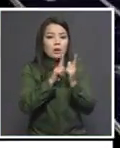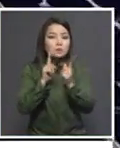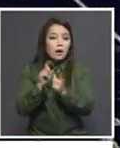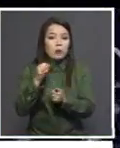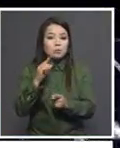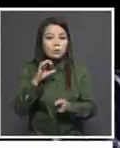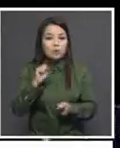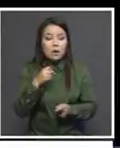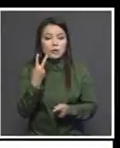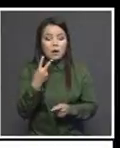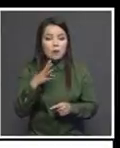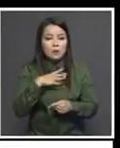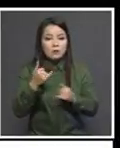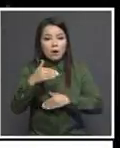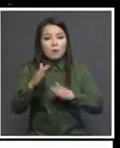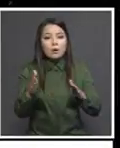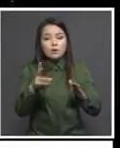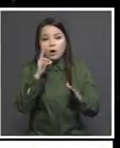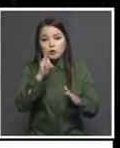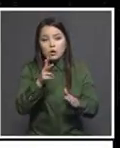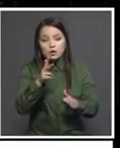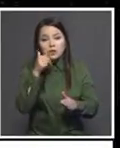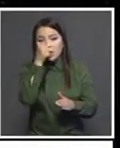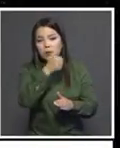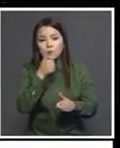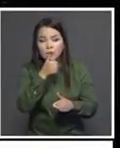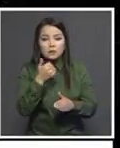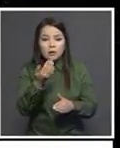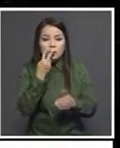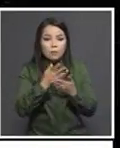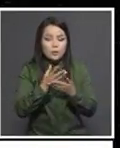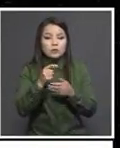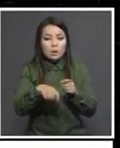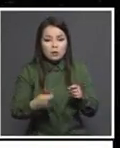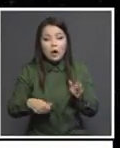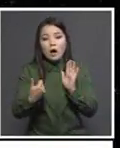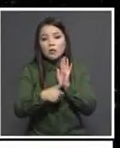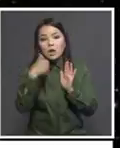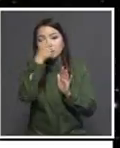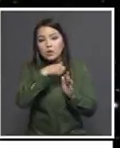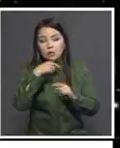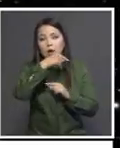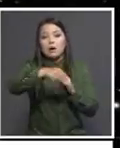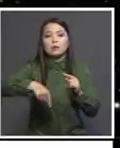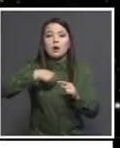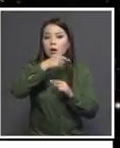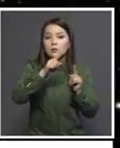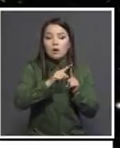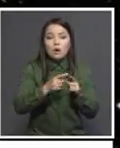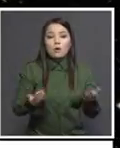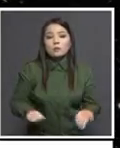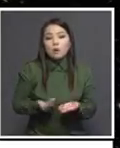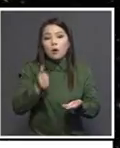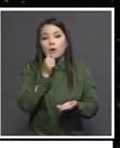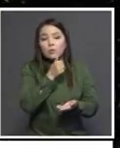Хаябуса екі аппаратының бұл сапары 3,5 жылға созылған. Зонд астероидты 6 жыл бой айналып, одан өмірдің пайда болу құпиясын іздейді.